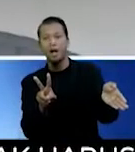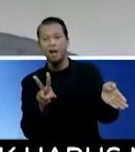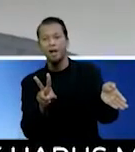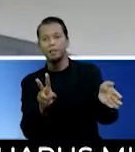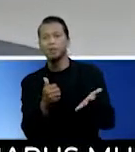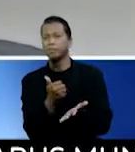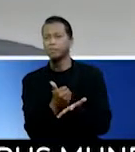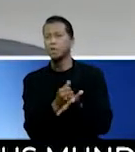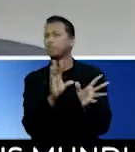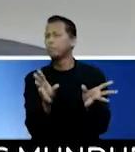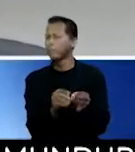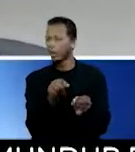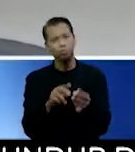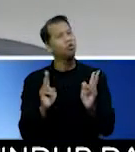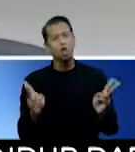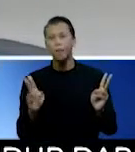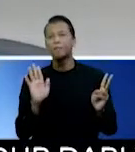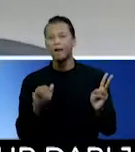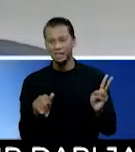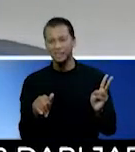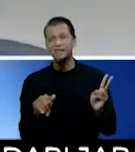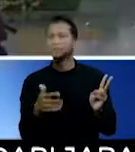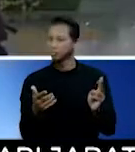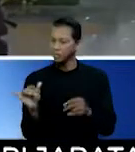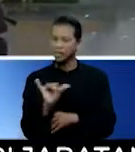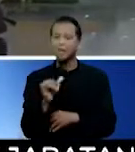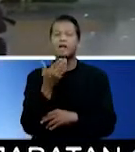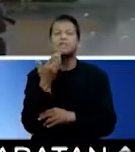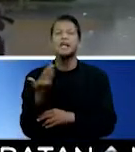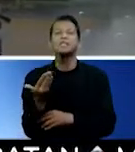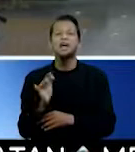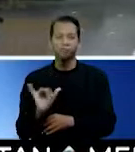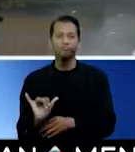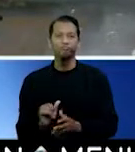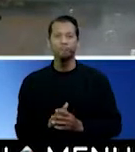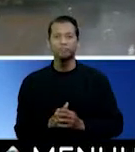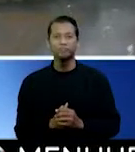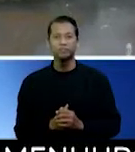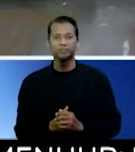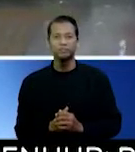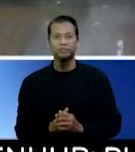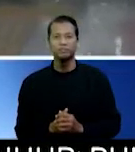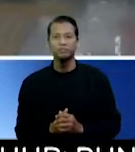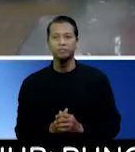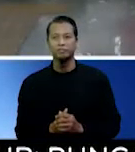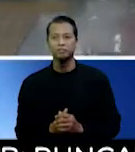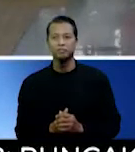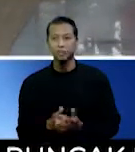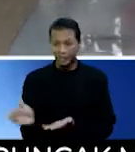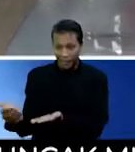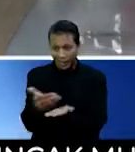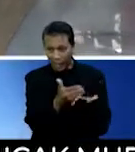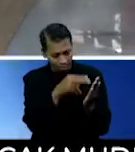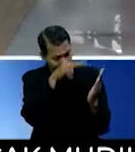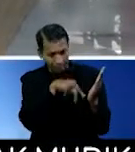normal dikarenakan memang angka-angka ini masih sama seperti pada akhir-akhir pekan sebelumnya di masa pandemi. Dan menurut data yang kami terima dan juga menurut